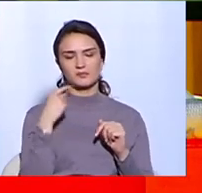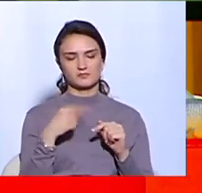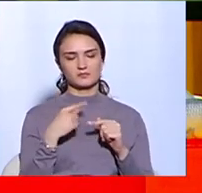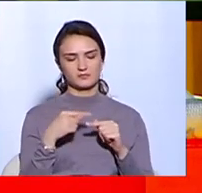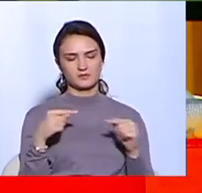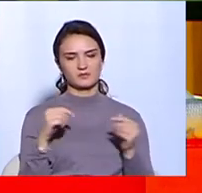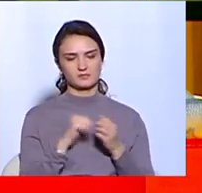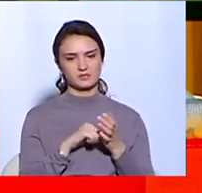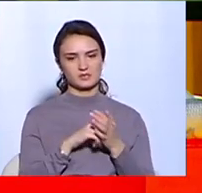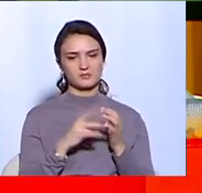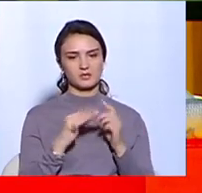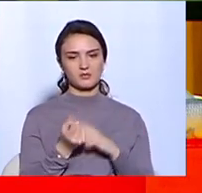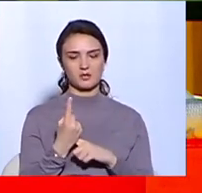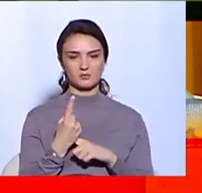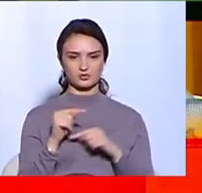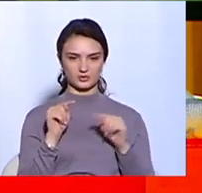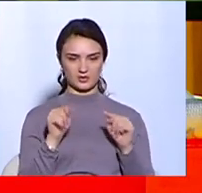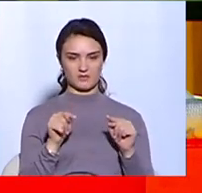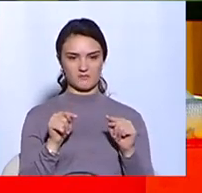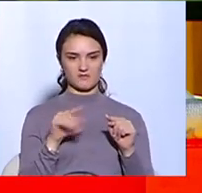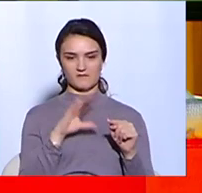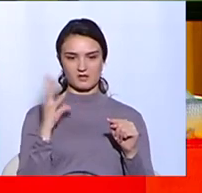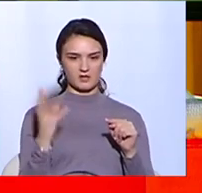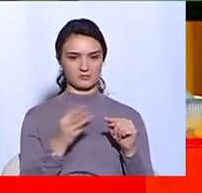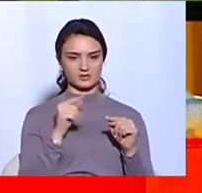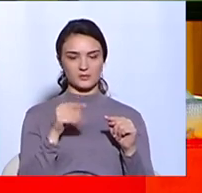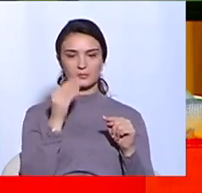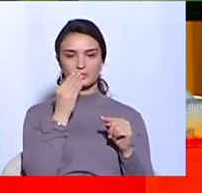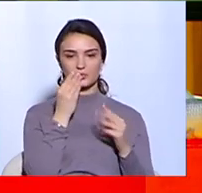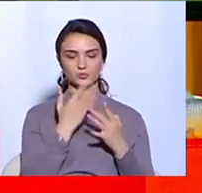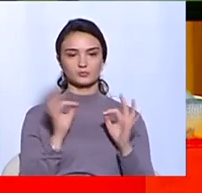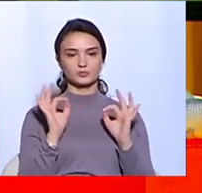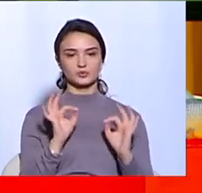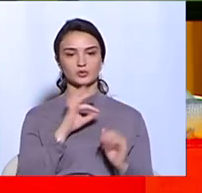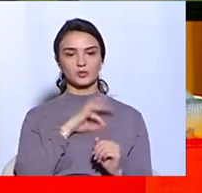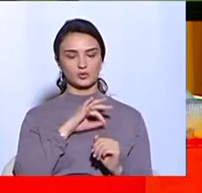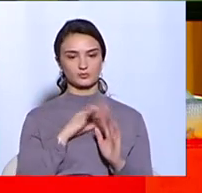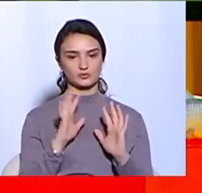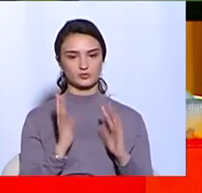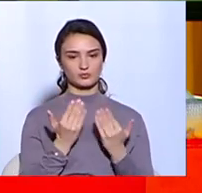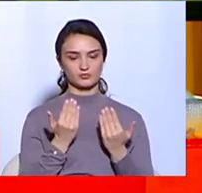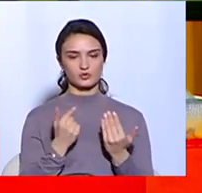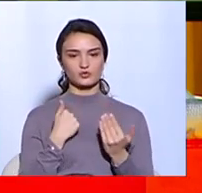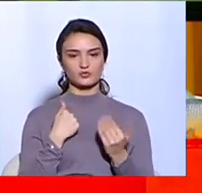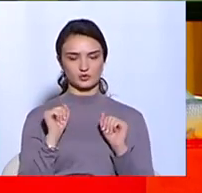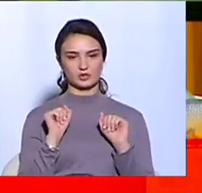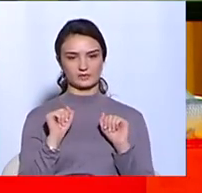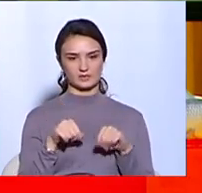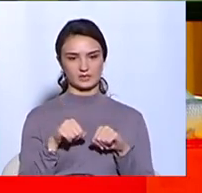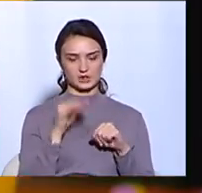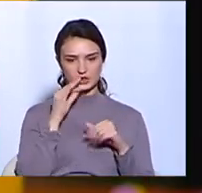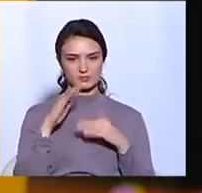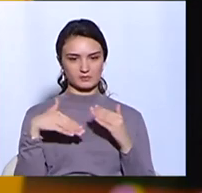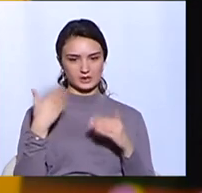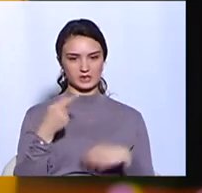რამეს, მაგრამ აღმოჩნდა, რომ ამ ელემენტების, ანუ ამ პროდუქტების სწორი გამოყენების შემთხვევაში ჩვენ შეგვიძლია